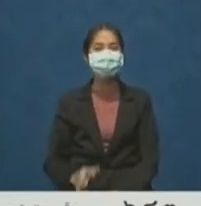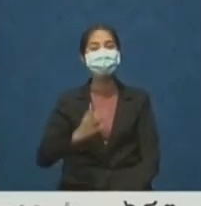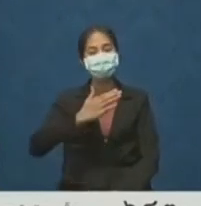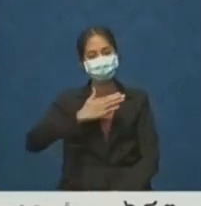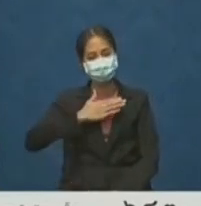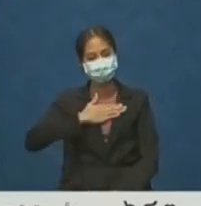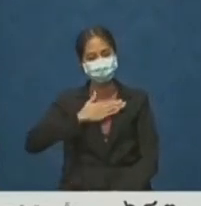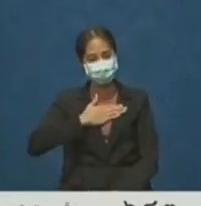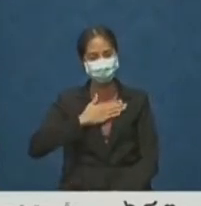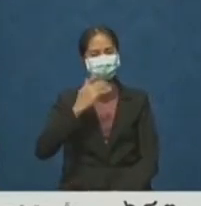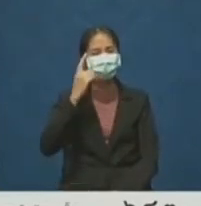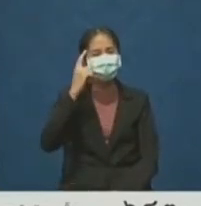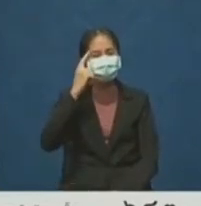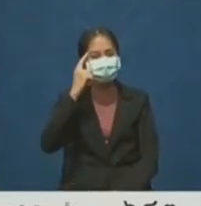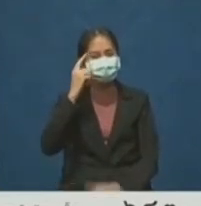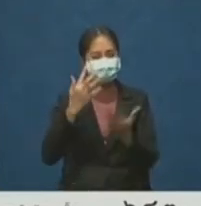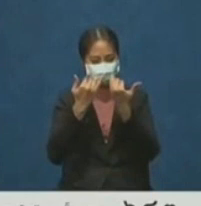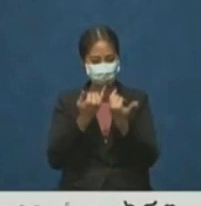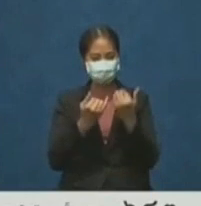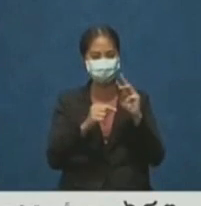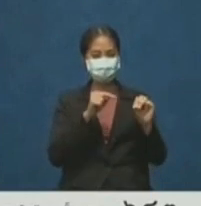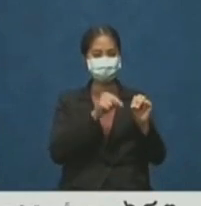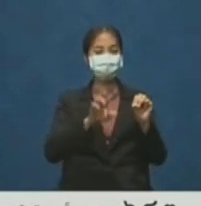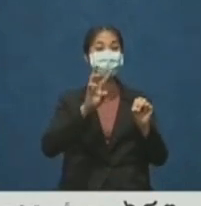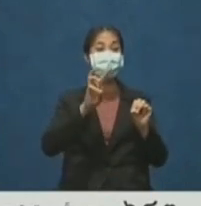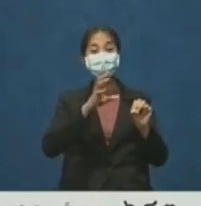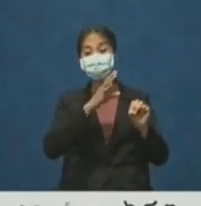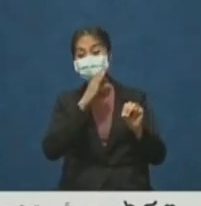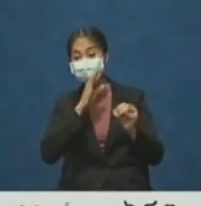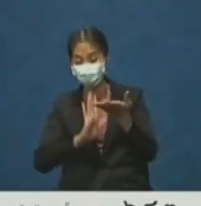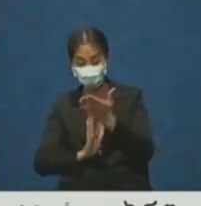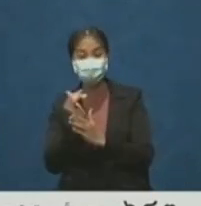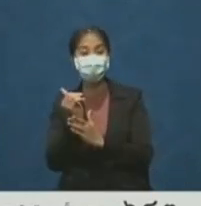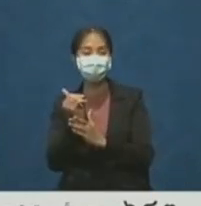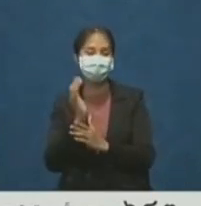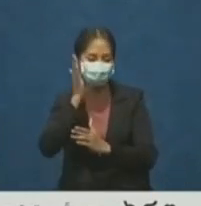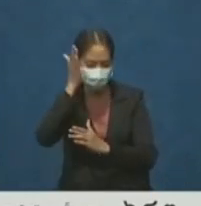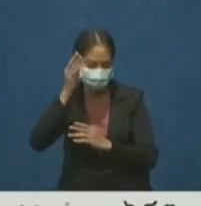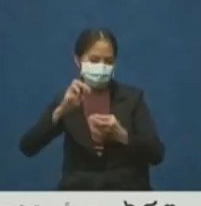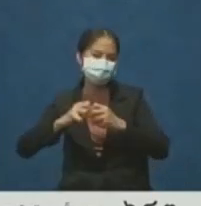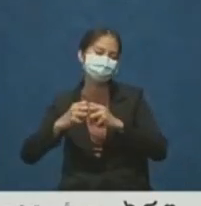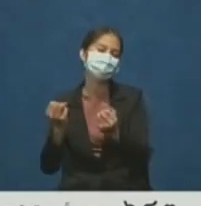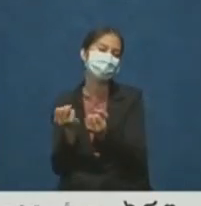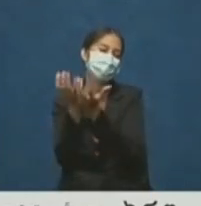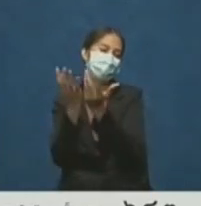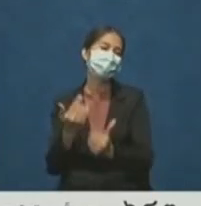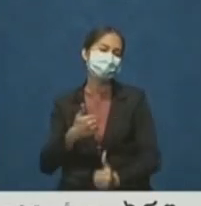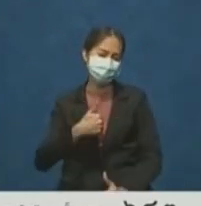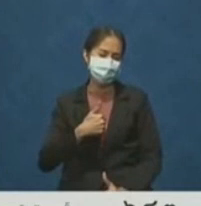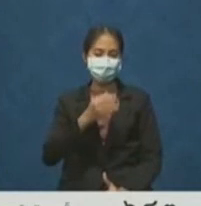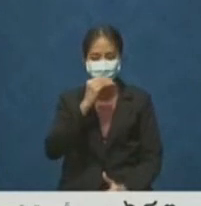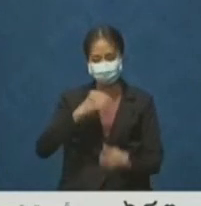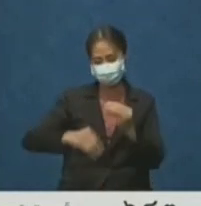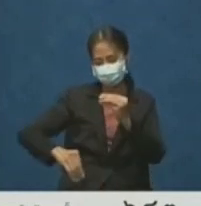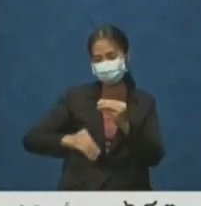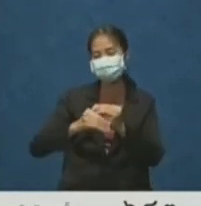ดังนั้นผมจึงเห็นว่ามาตราที่6ถ้าปล่อยไปจะเป็นปัญหาและโดยเฉพาะผมได้เติมใน